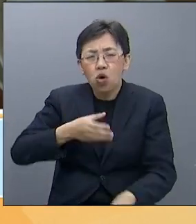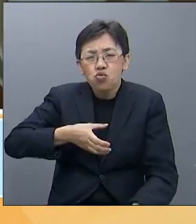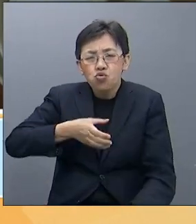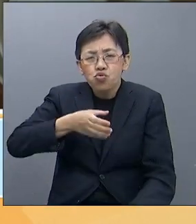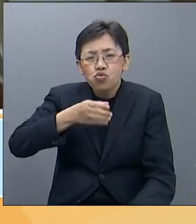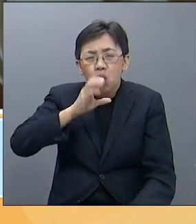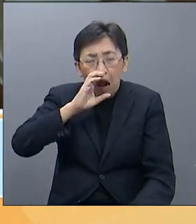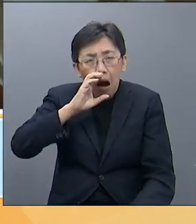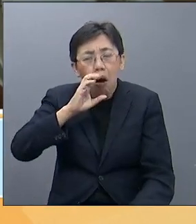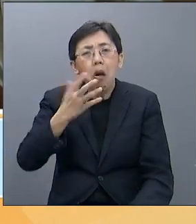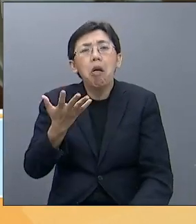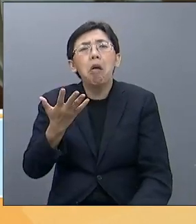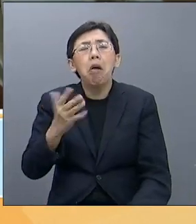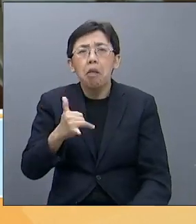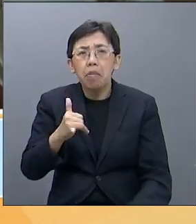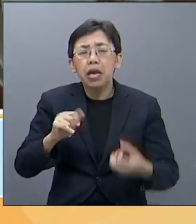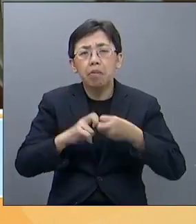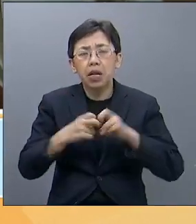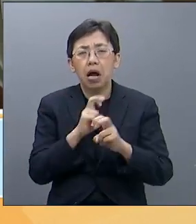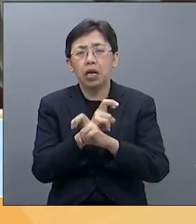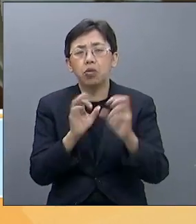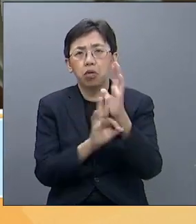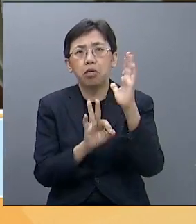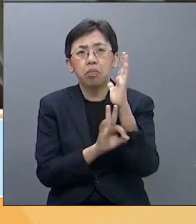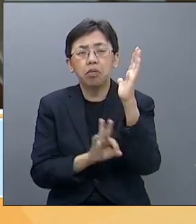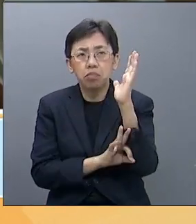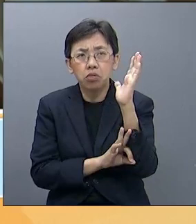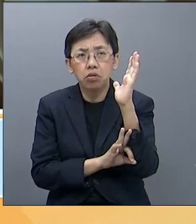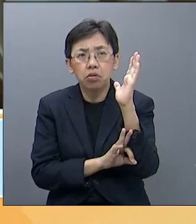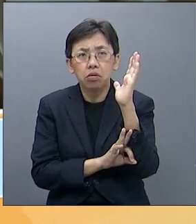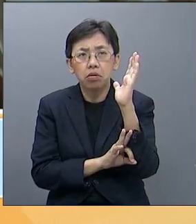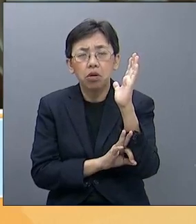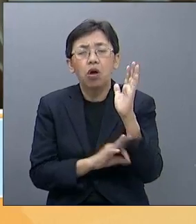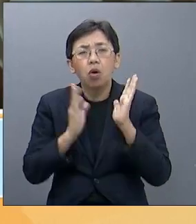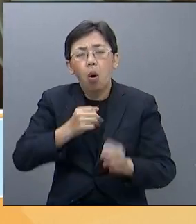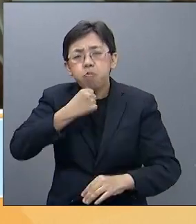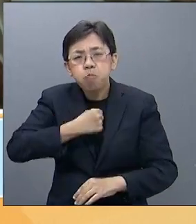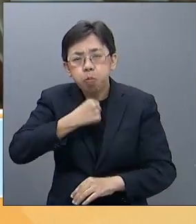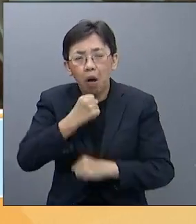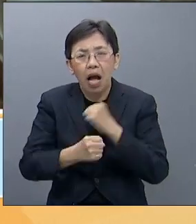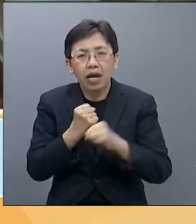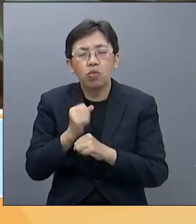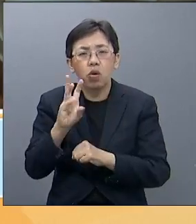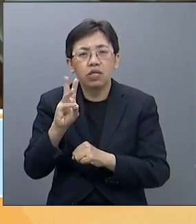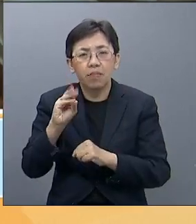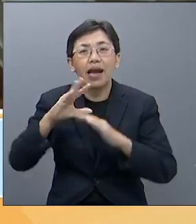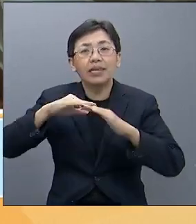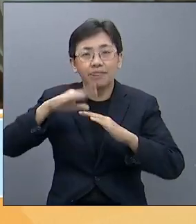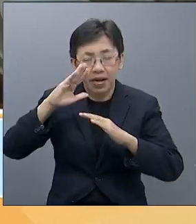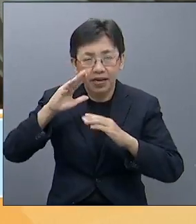ดูอ้างไปถึงเรื่องของปัจจัยเสี่ยงโรคกระดูกพรุนนะครับก็เป็นอาจจะเป็นผู้สูงวัยที่อายุมากกว่า65ปีขึ้นไป